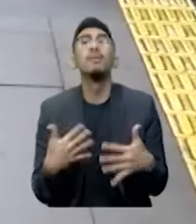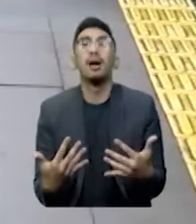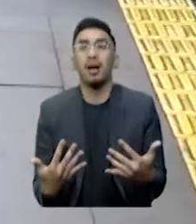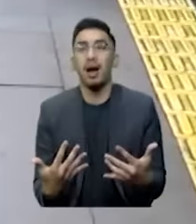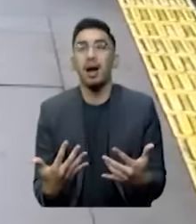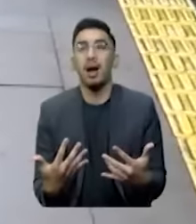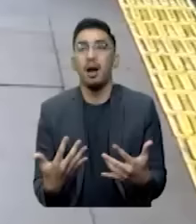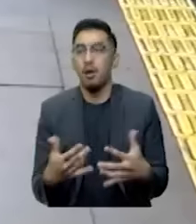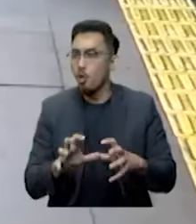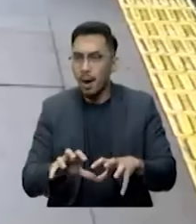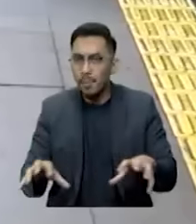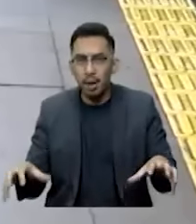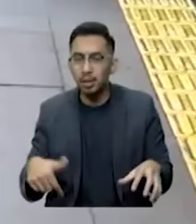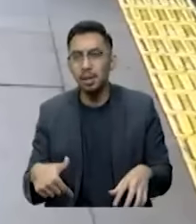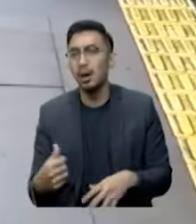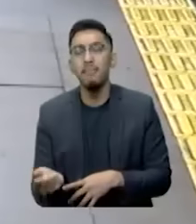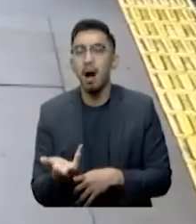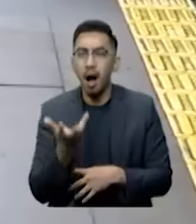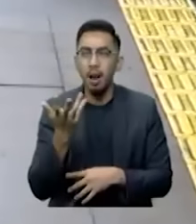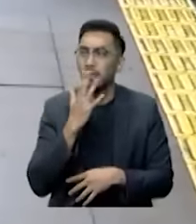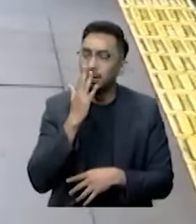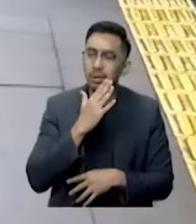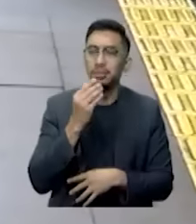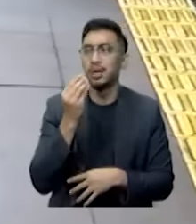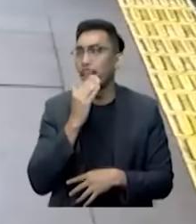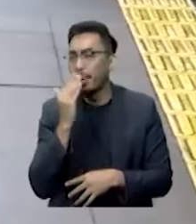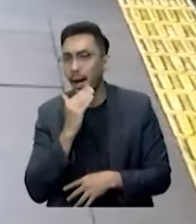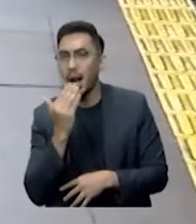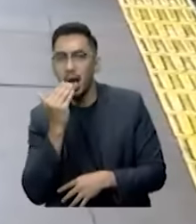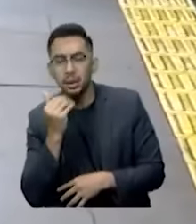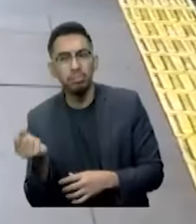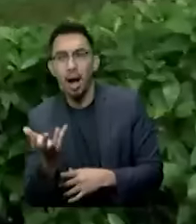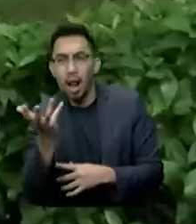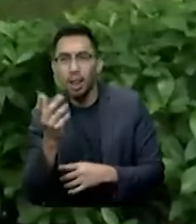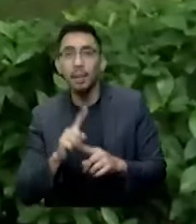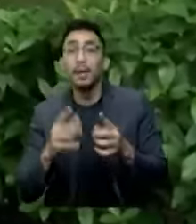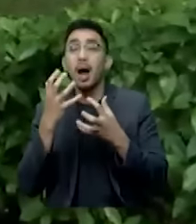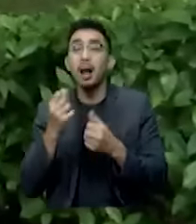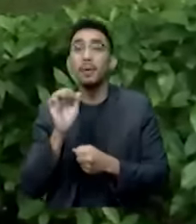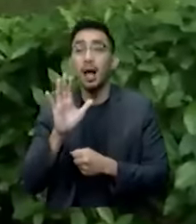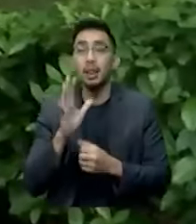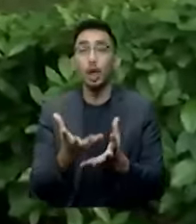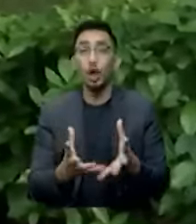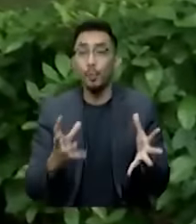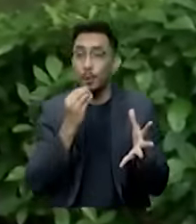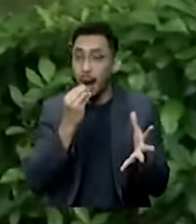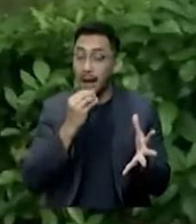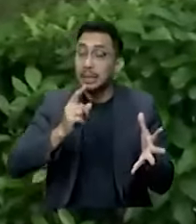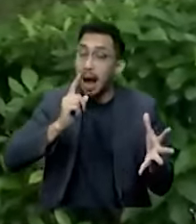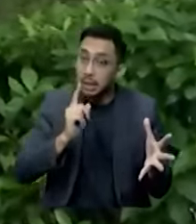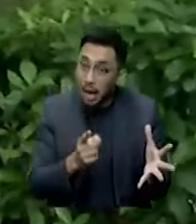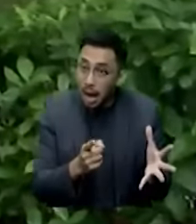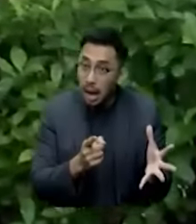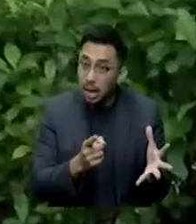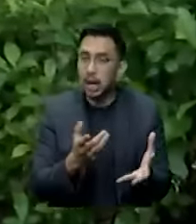gula, beras, dan lain-lain. Dan kalau misalnya kehadiran lumbung pangan ini udah ada, dari masing-masing paslon nantinya,